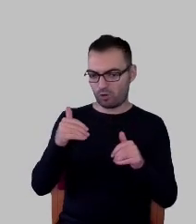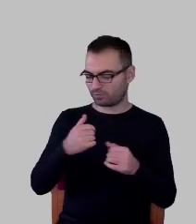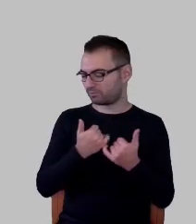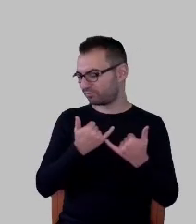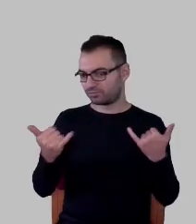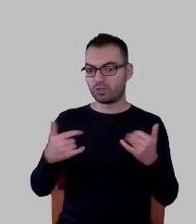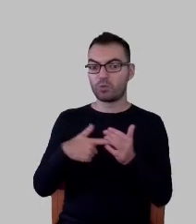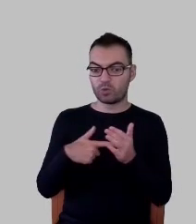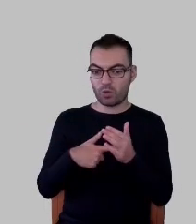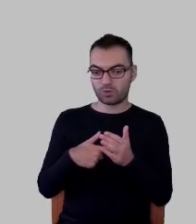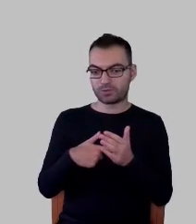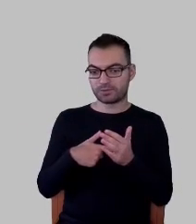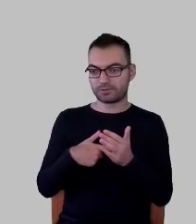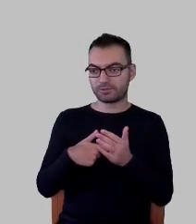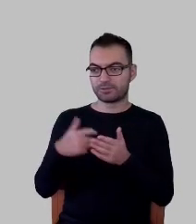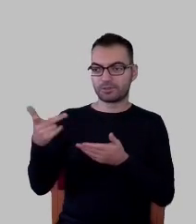państwa źródłem